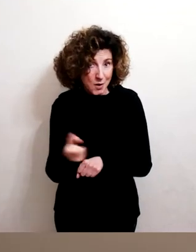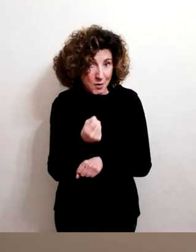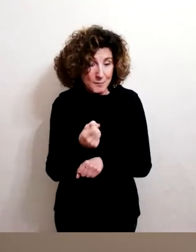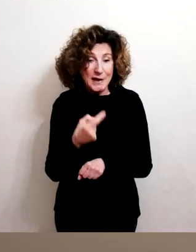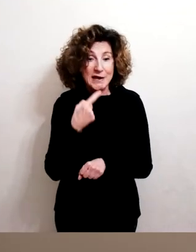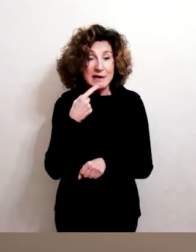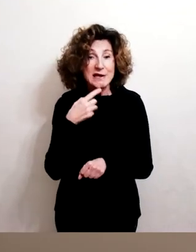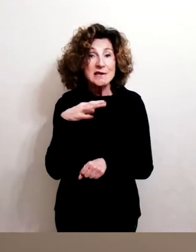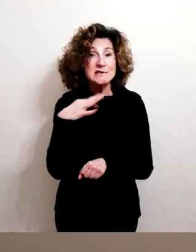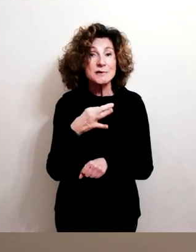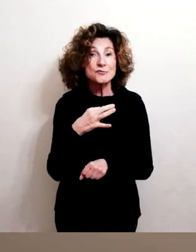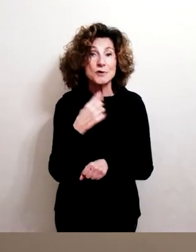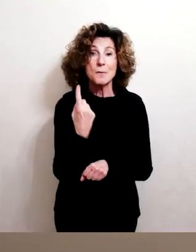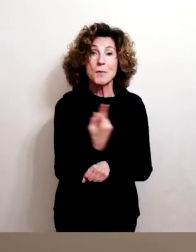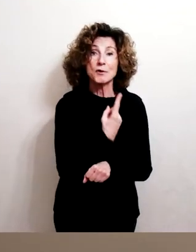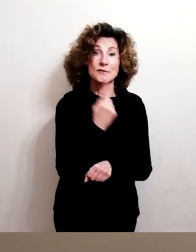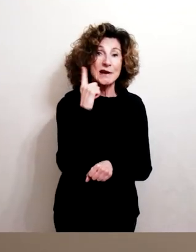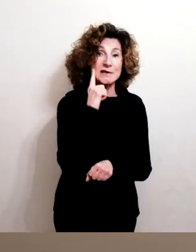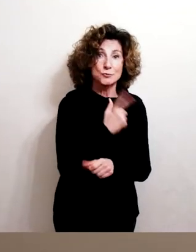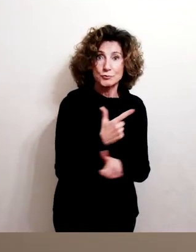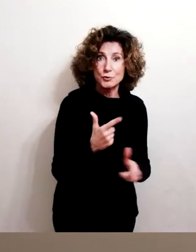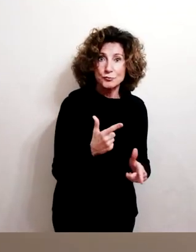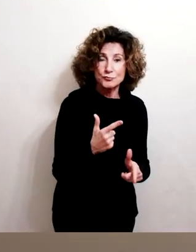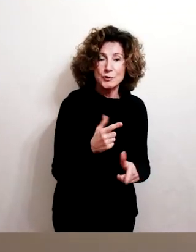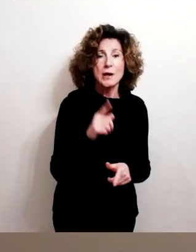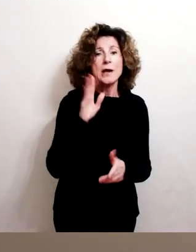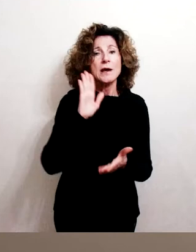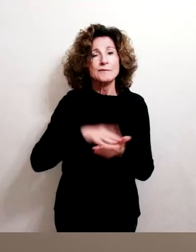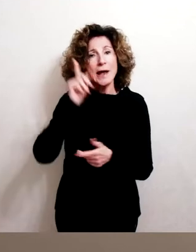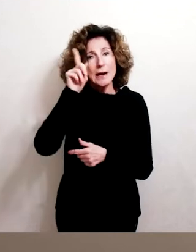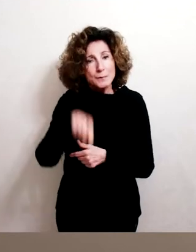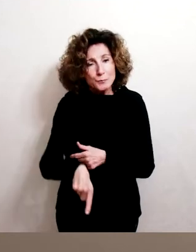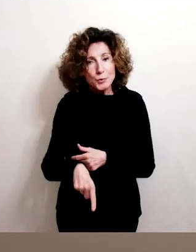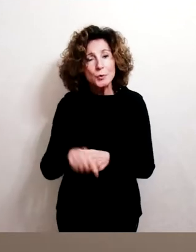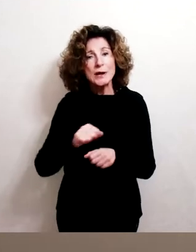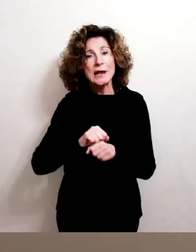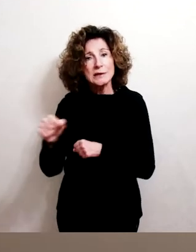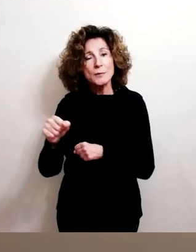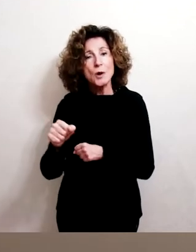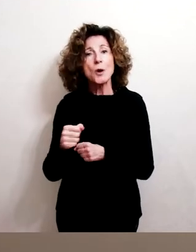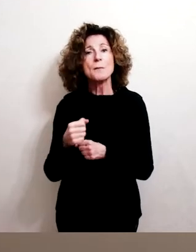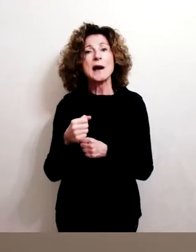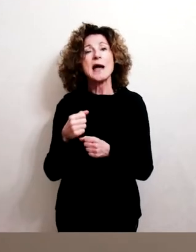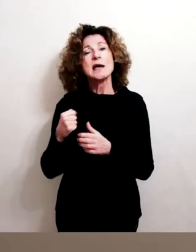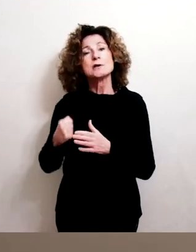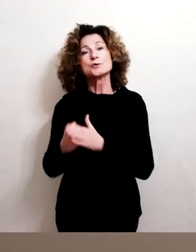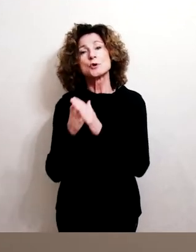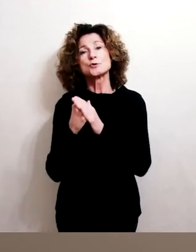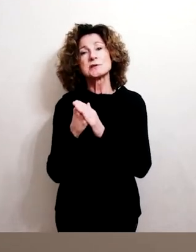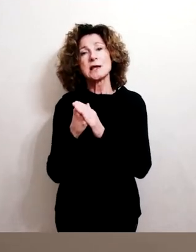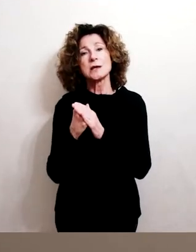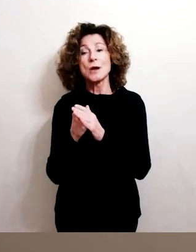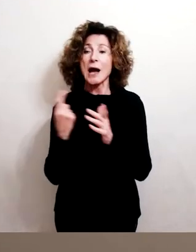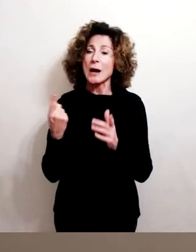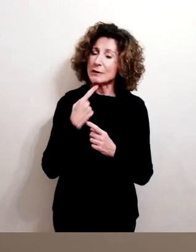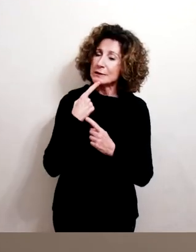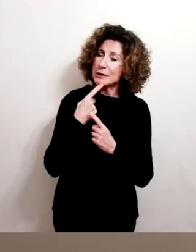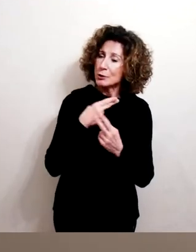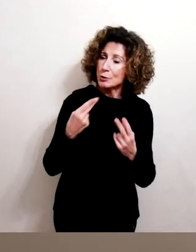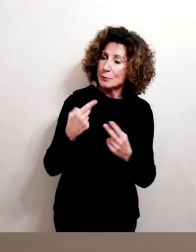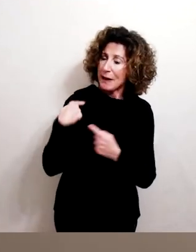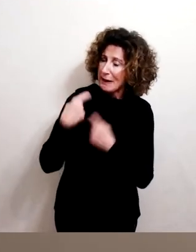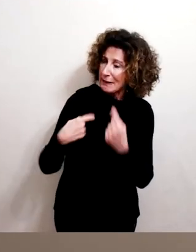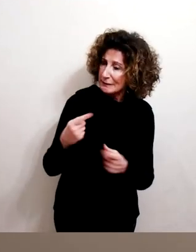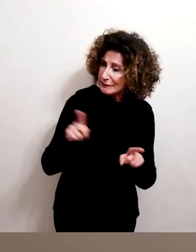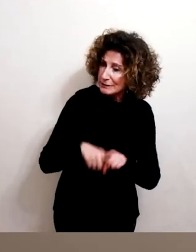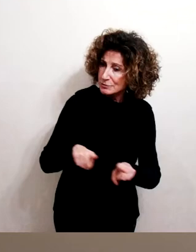si ha il titolo di specializzazione monovalente può essere fatto valere anche il titolo poli di sostegno quello normale